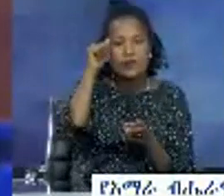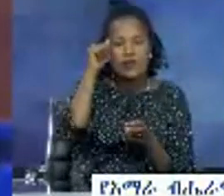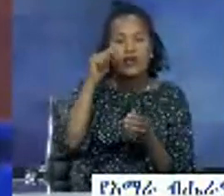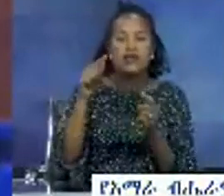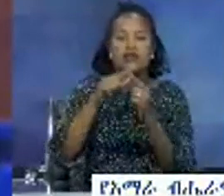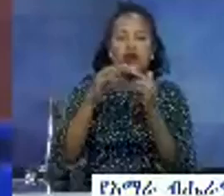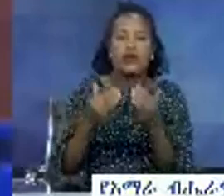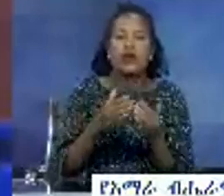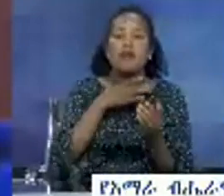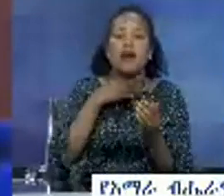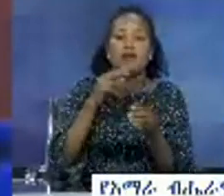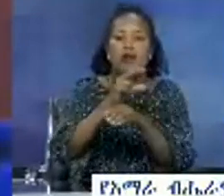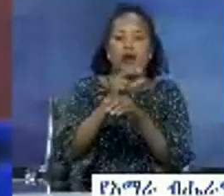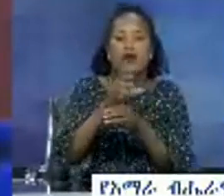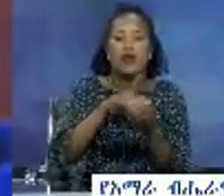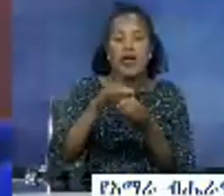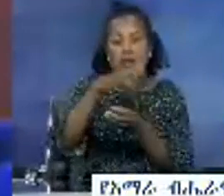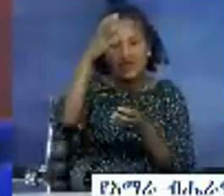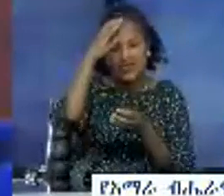የእስካሁኑ የአማራ ብሔራዊ ክልላዊ መንግስት ፕሬዚደንት፣